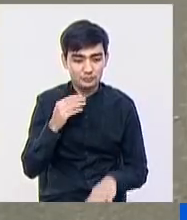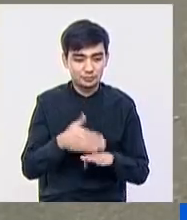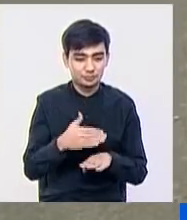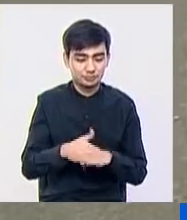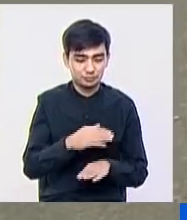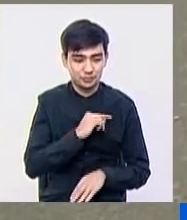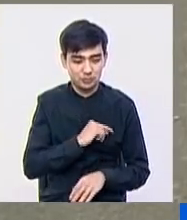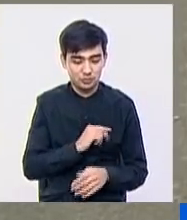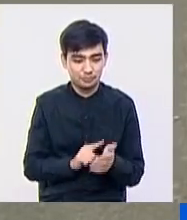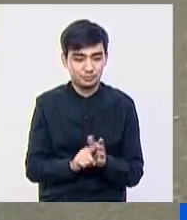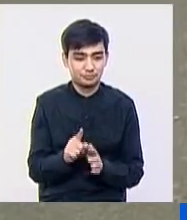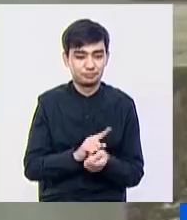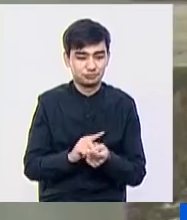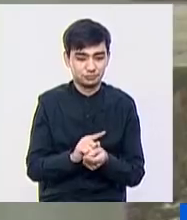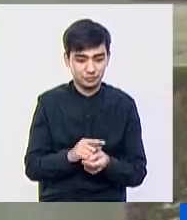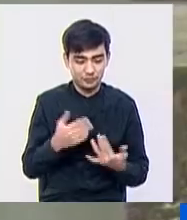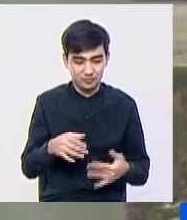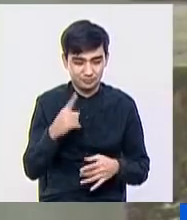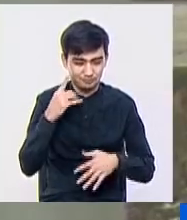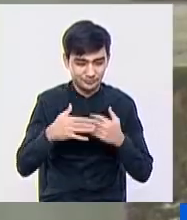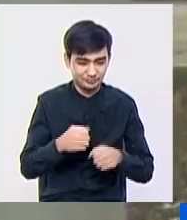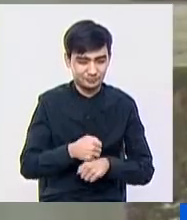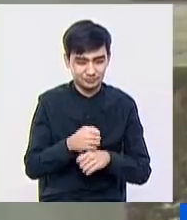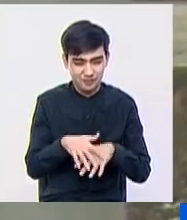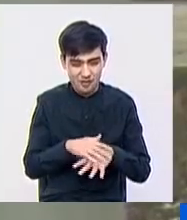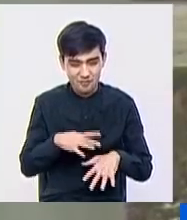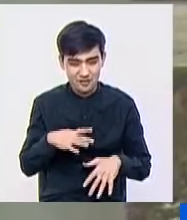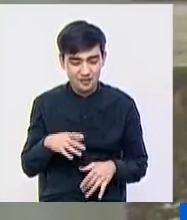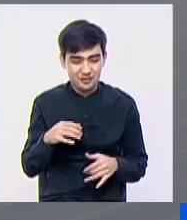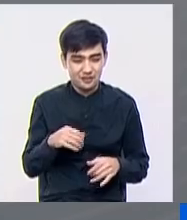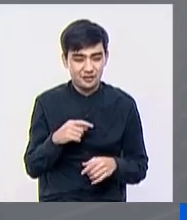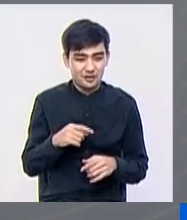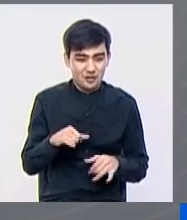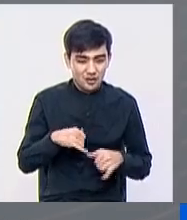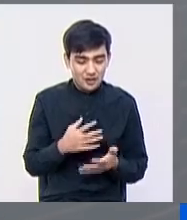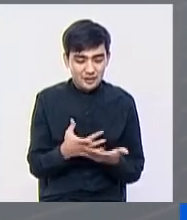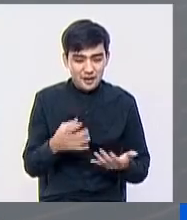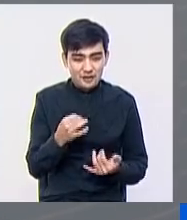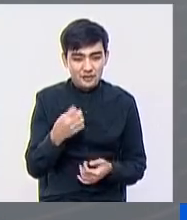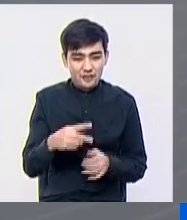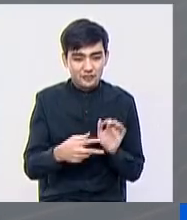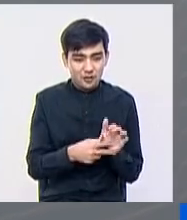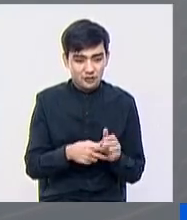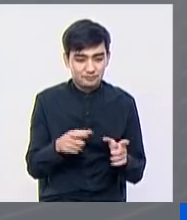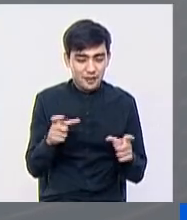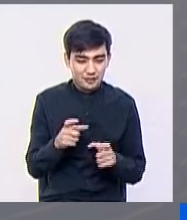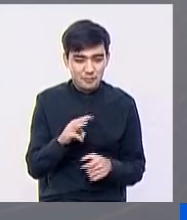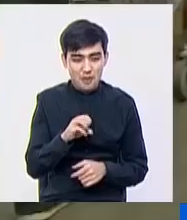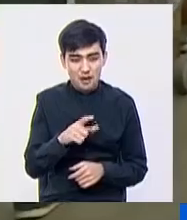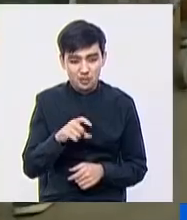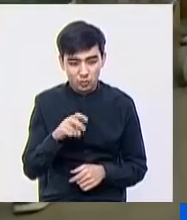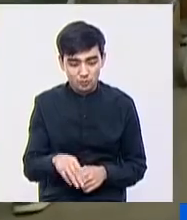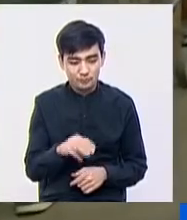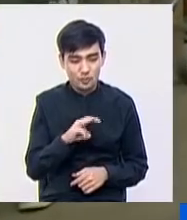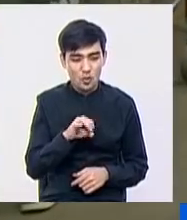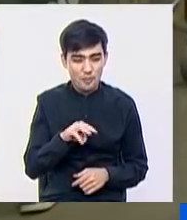начал восстанавливаться после массовых беспорядков и погромов. На сегодня в городе уже работают 28 филиалов супермаркетов «Магнум», «Смол» и «Тоймарт».